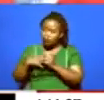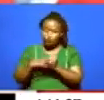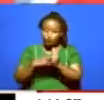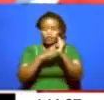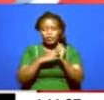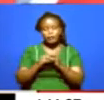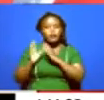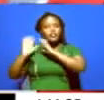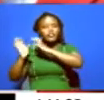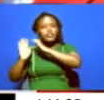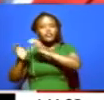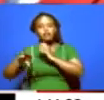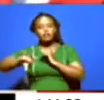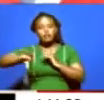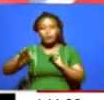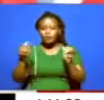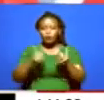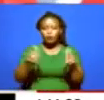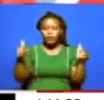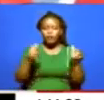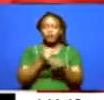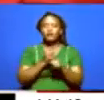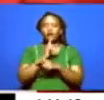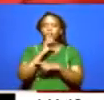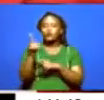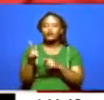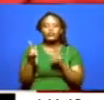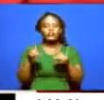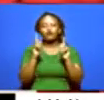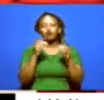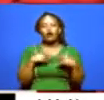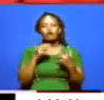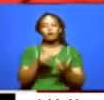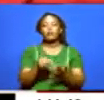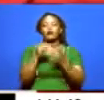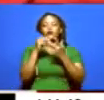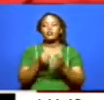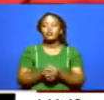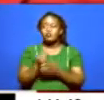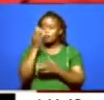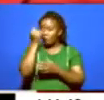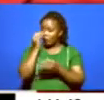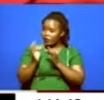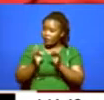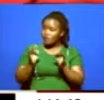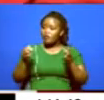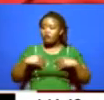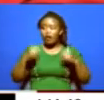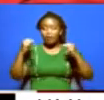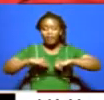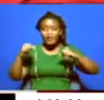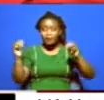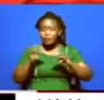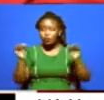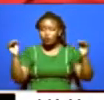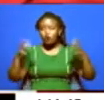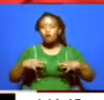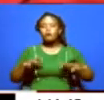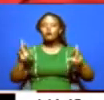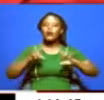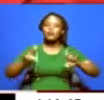aweze kuihakikisha kwamba itakuwa katika kipaumbele. Kwa sababu kama hakuna consensus ni kumaanisha kwamba watu wako tayari kwenda mashinani kushindana.